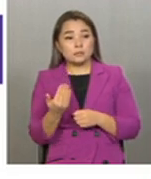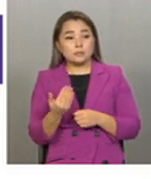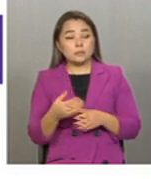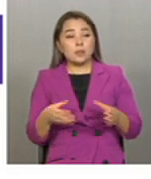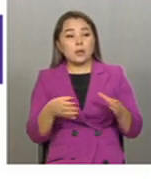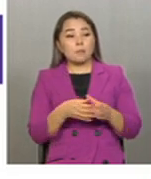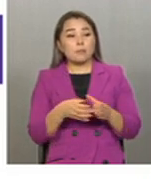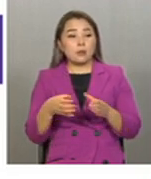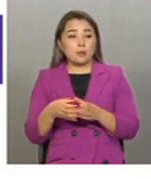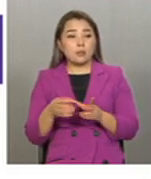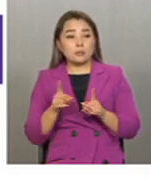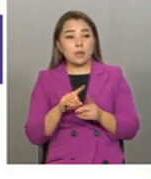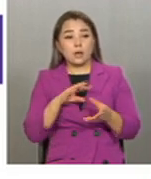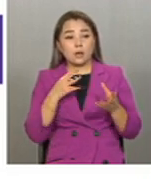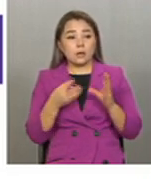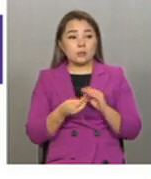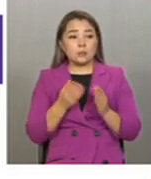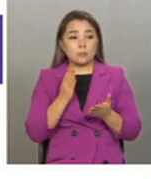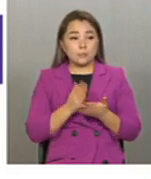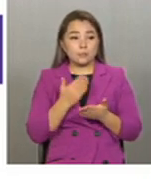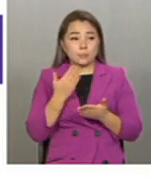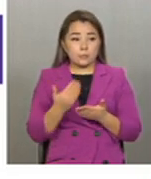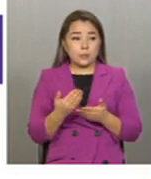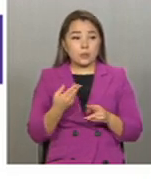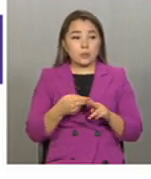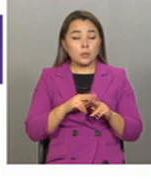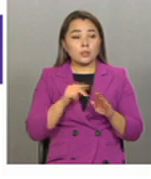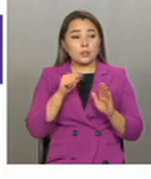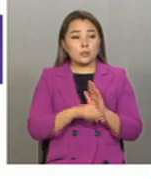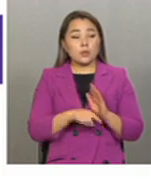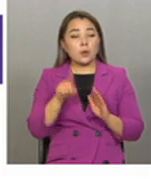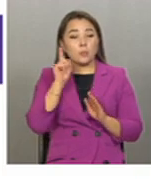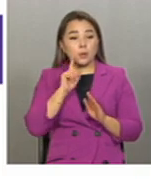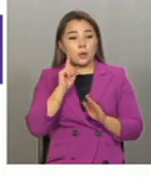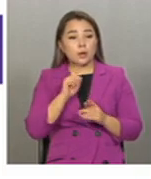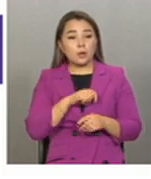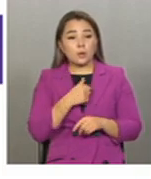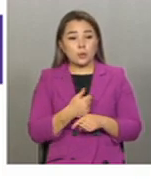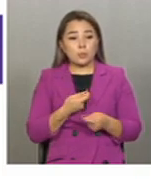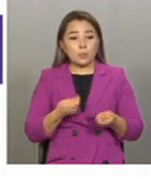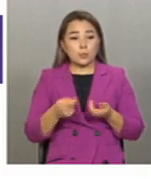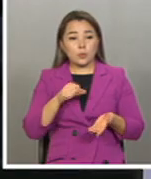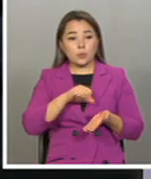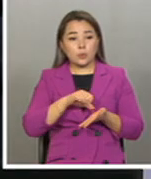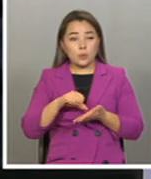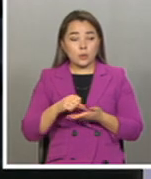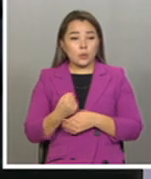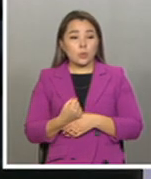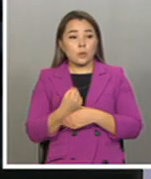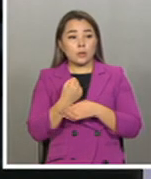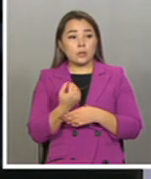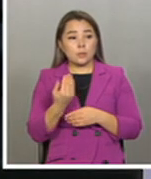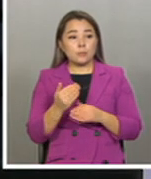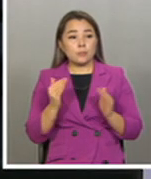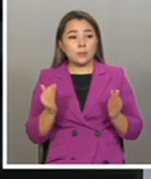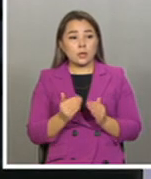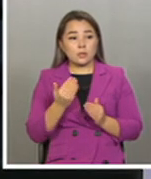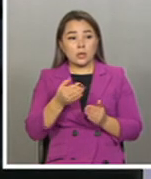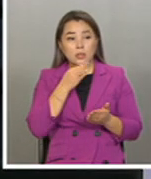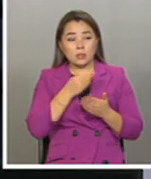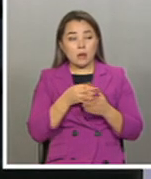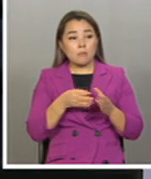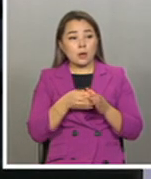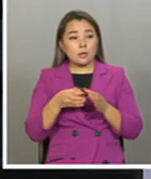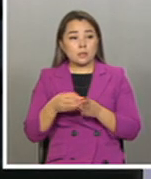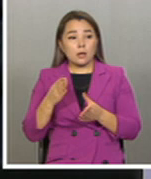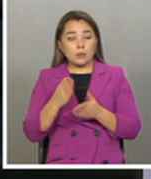партиялар қалыптасты. Соның ішінде уақытша үкіметті қолдаушы меньшевиктер партиясы